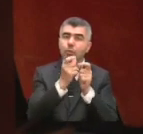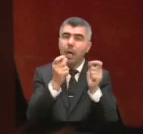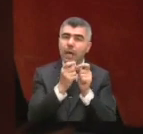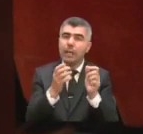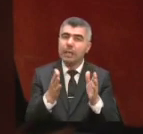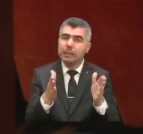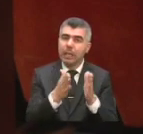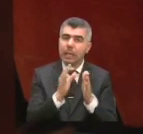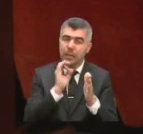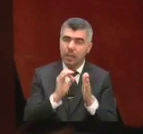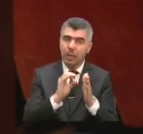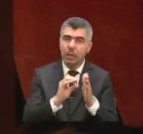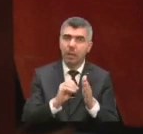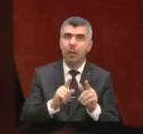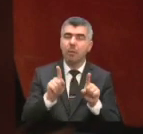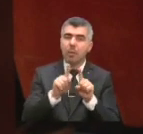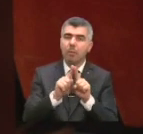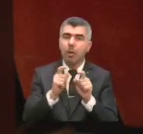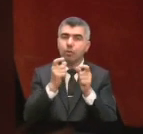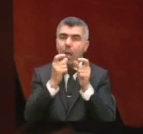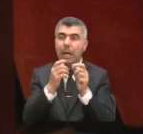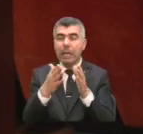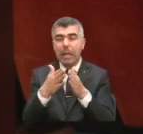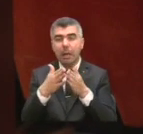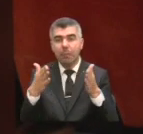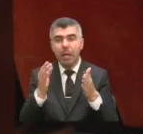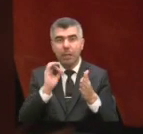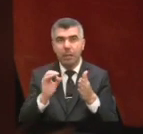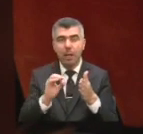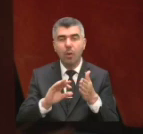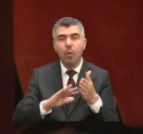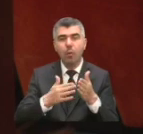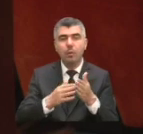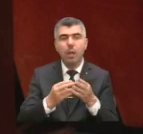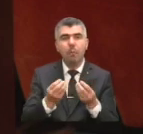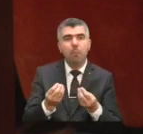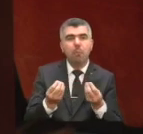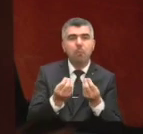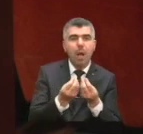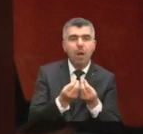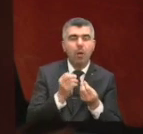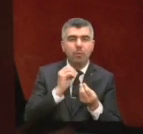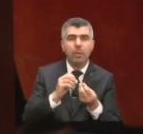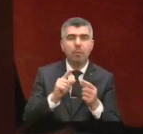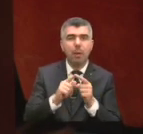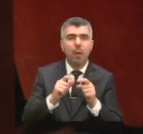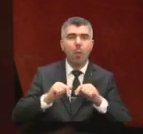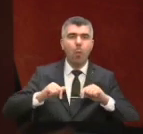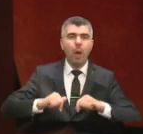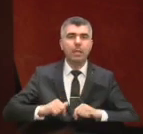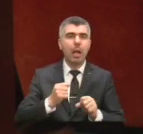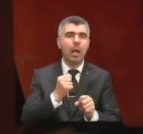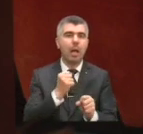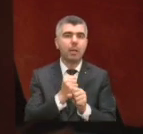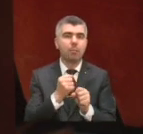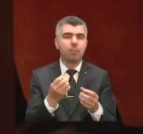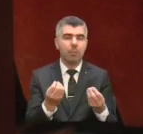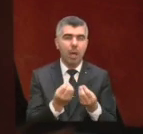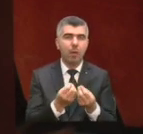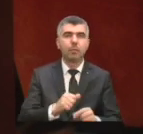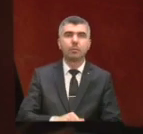في علاقتها سواء مع المقاولات الكبيرة أو في العلاقة نتاعها مع الطلبيات العمومية، تخصص لها